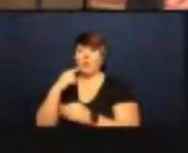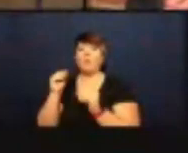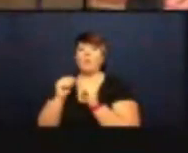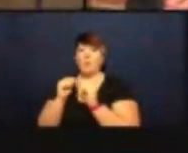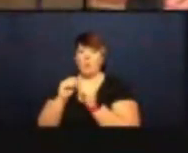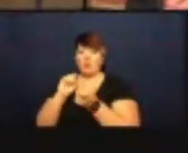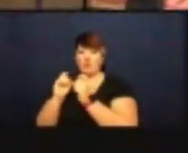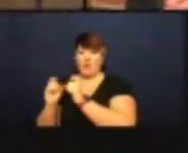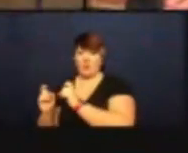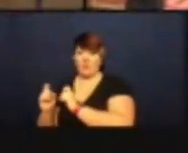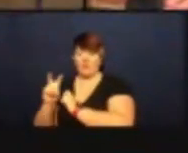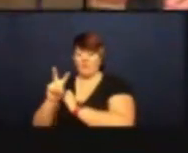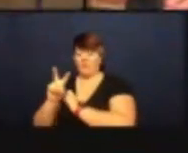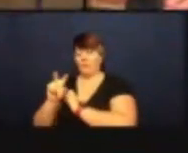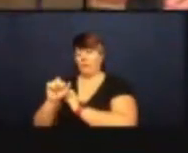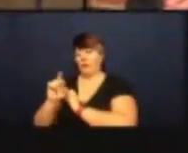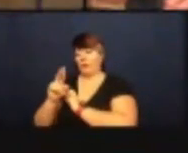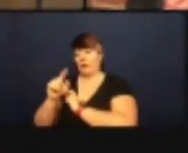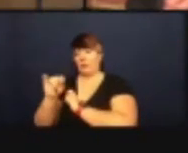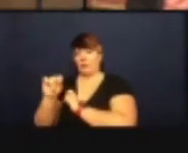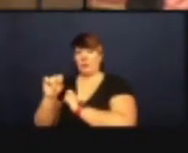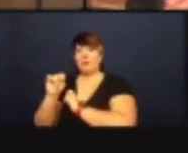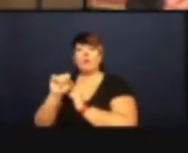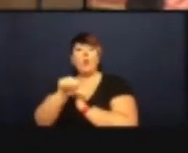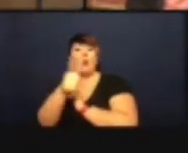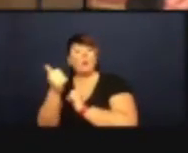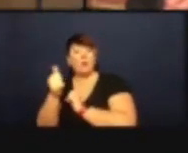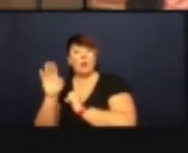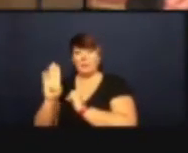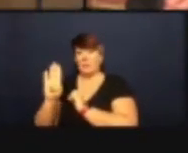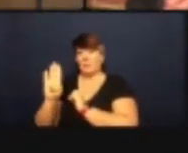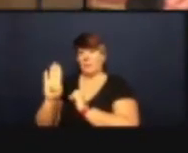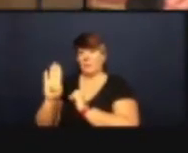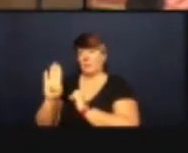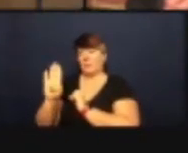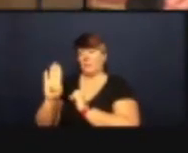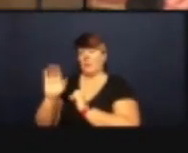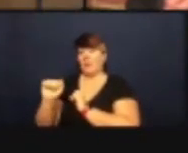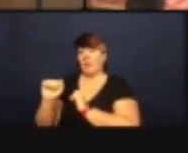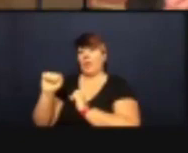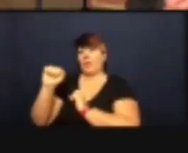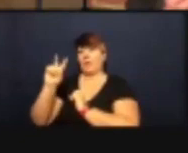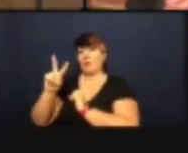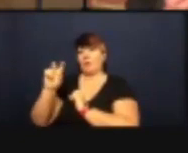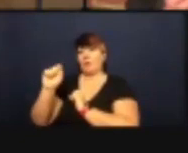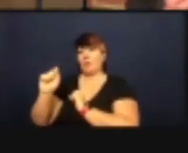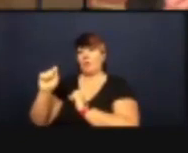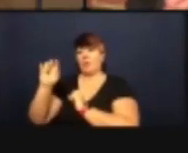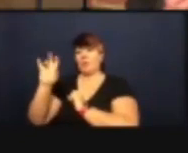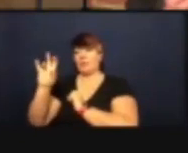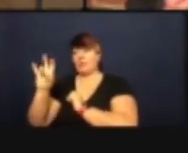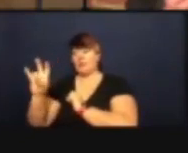inakumbana na kirusi hiki kipya. Na pia kuna